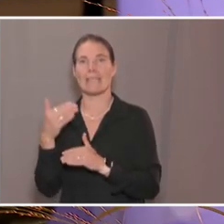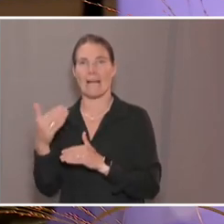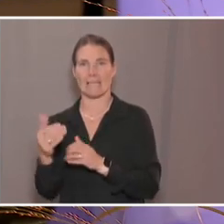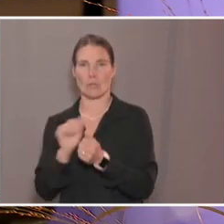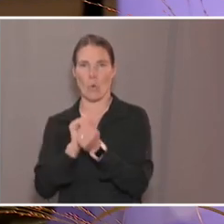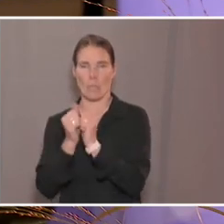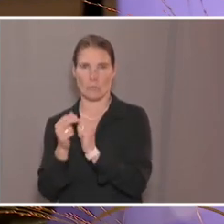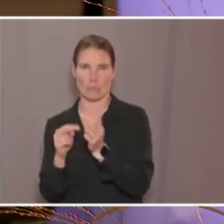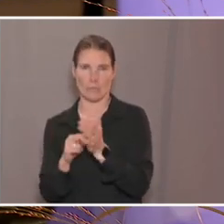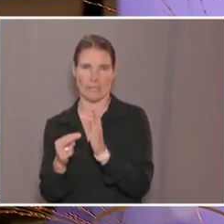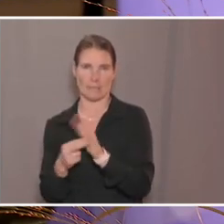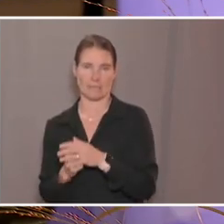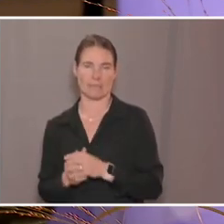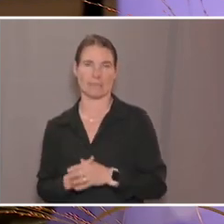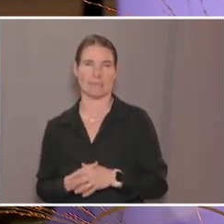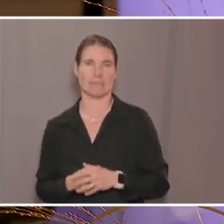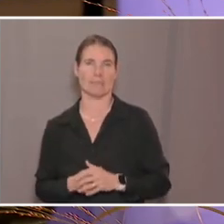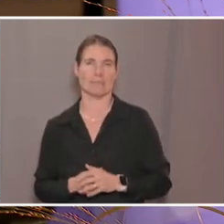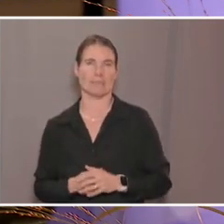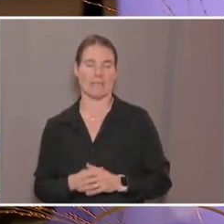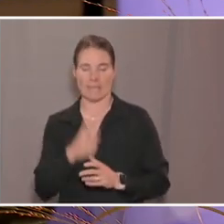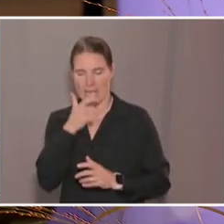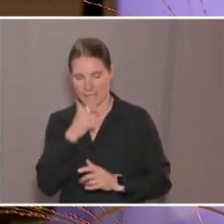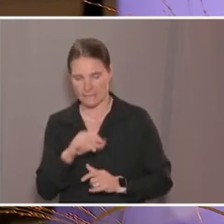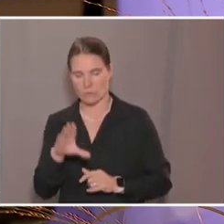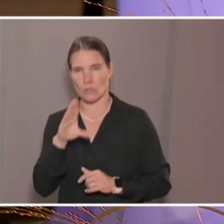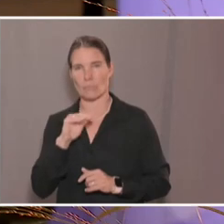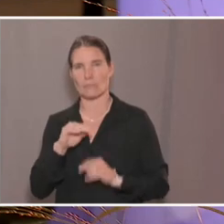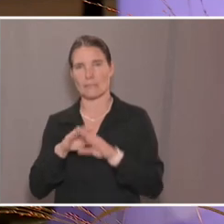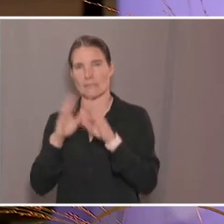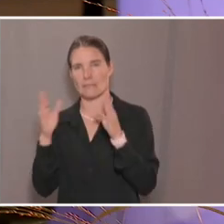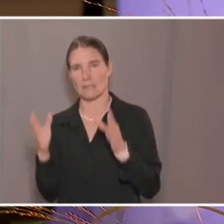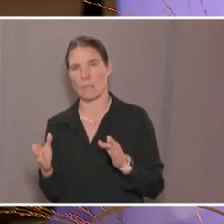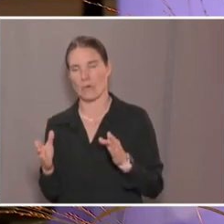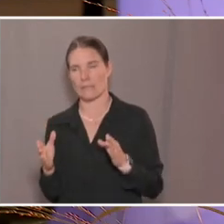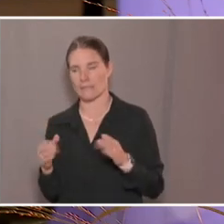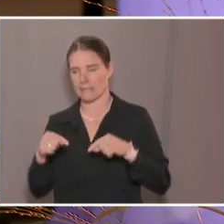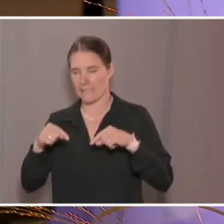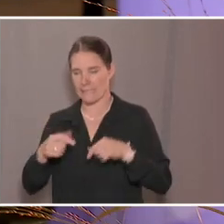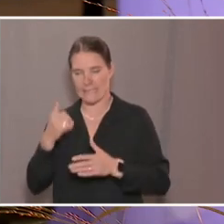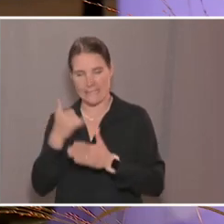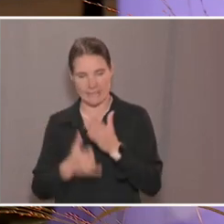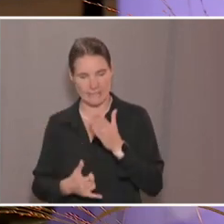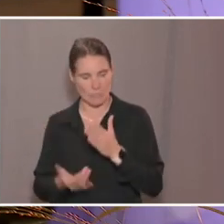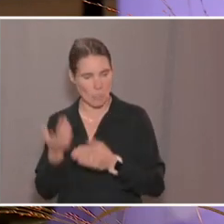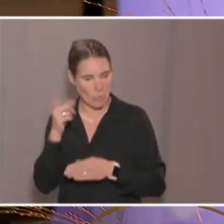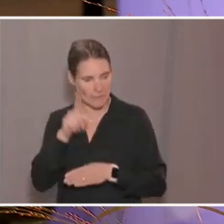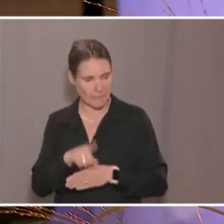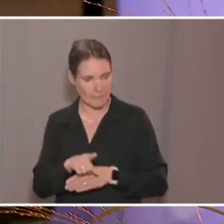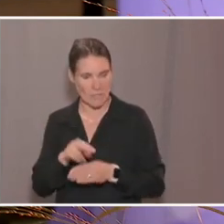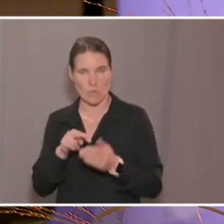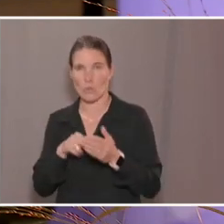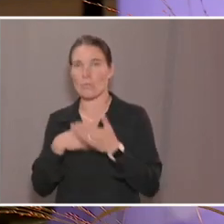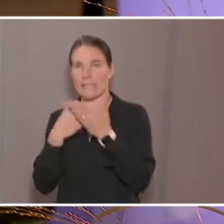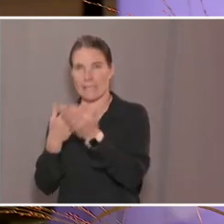umzuplanen. Und das haben wir ernst genommen. Das Gebäude ist, glaube ich, das Nachhaltigste, was ich in den letzten Monaten übergeben durfte,